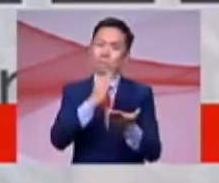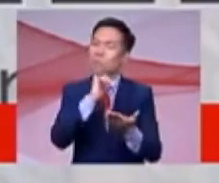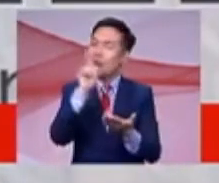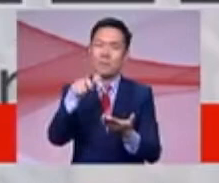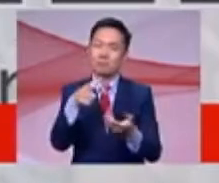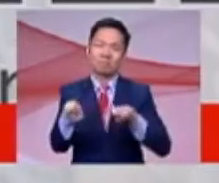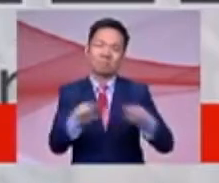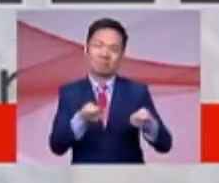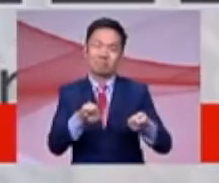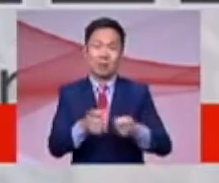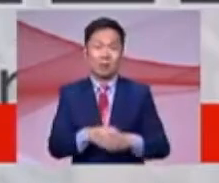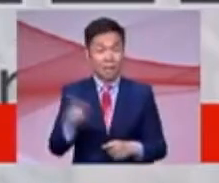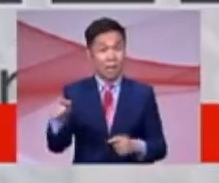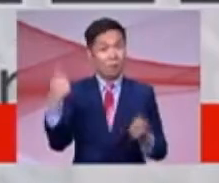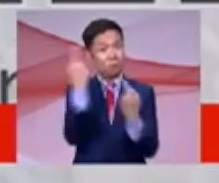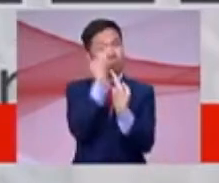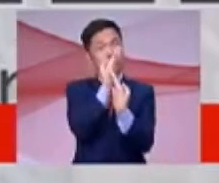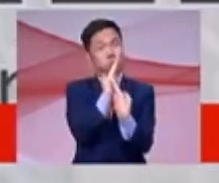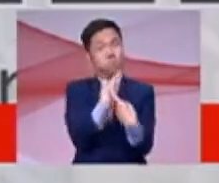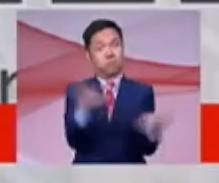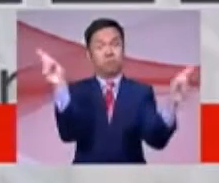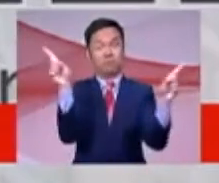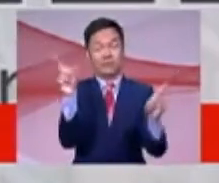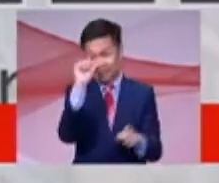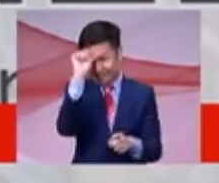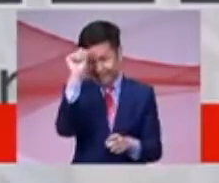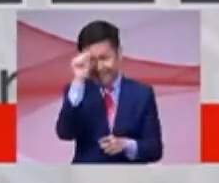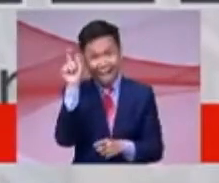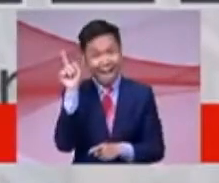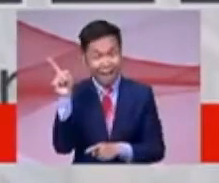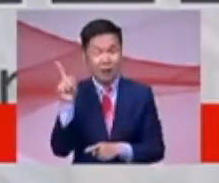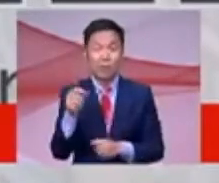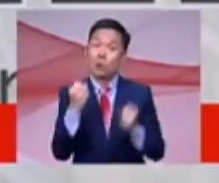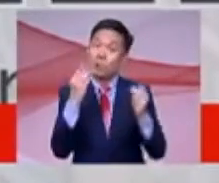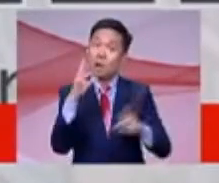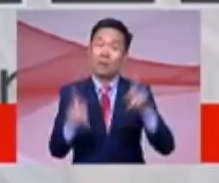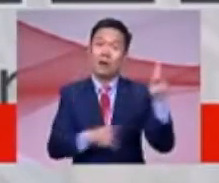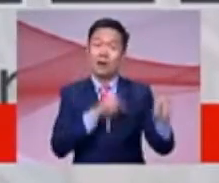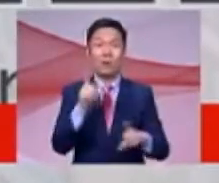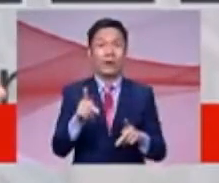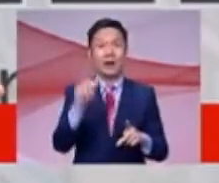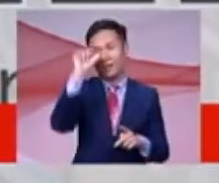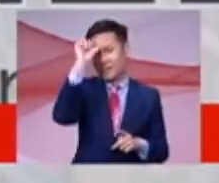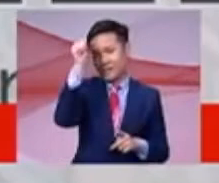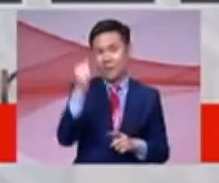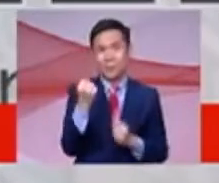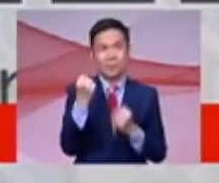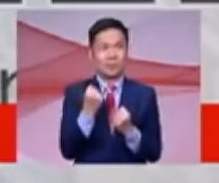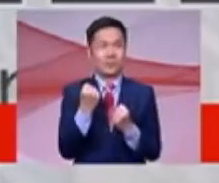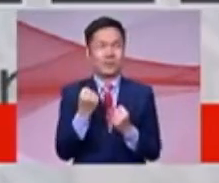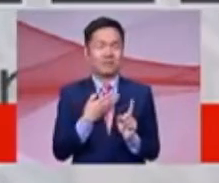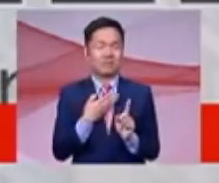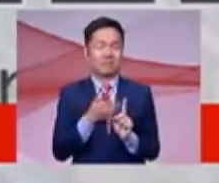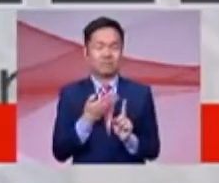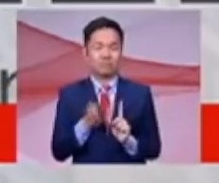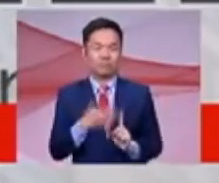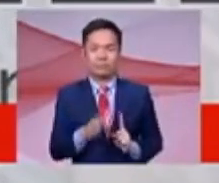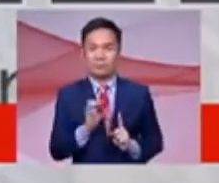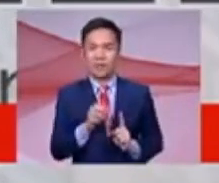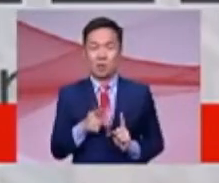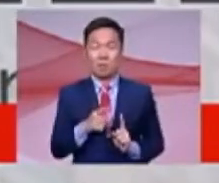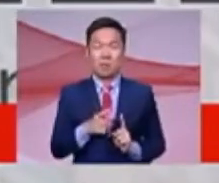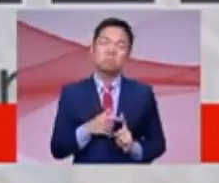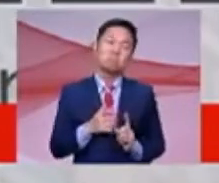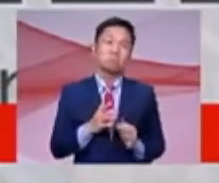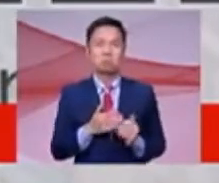Jadi apabila pengumuman tersebut telah pun dimaklumkan, ramai rakyat India tak patuh pada SOP. Kelonggaran